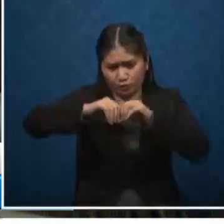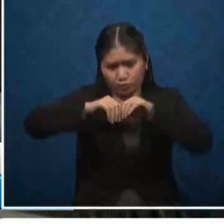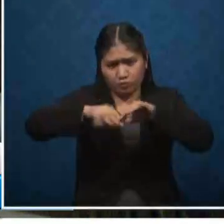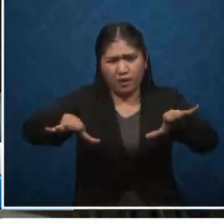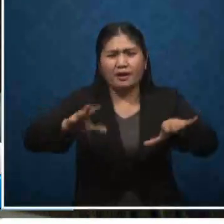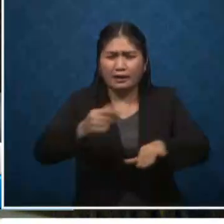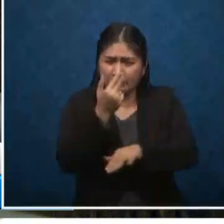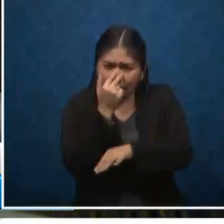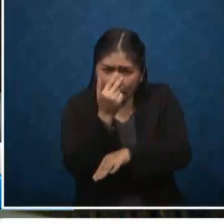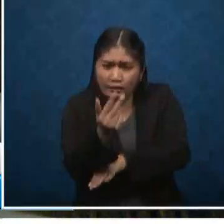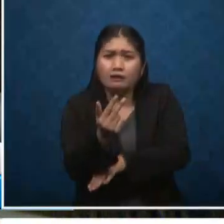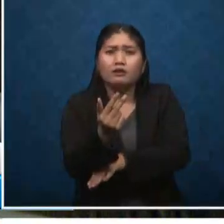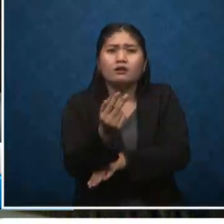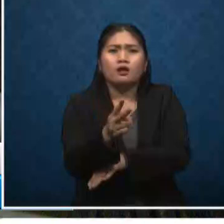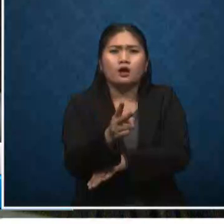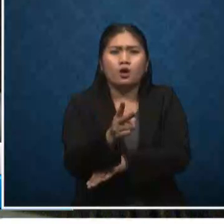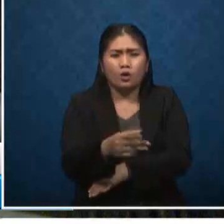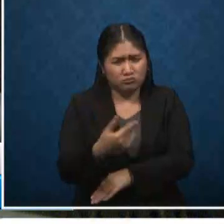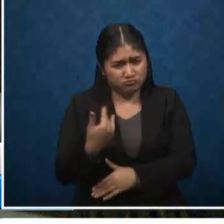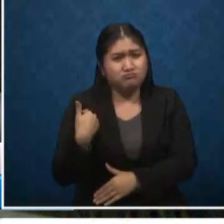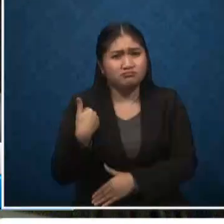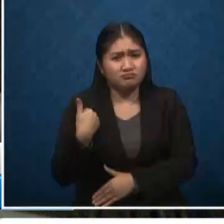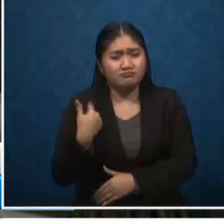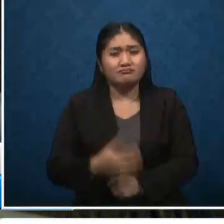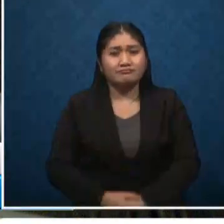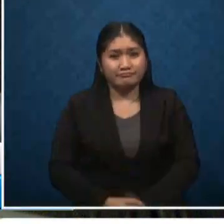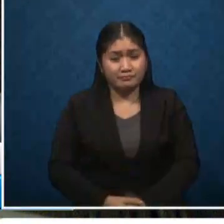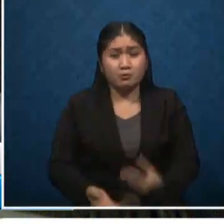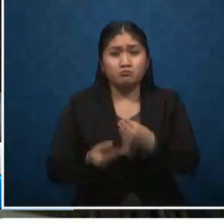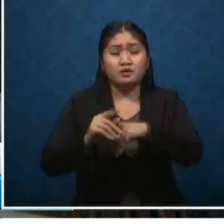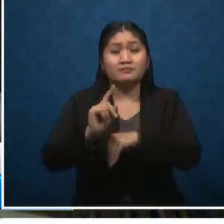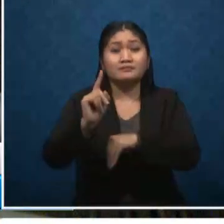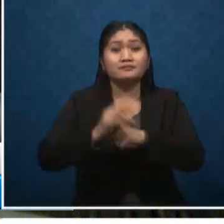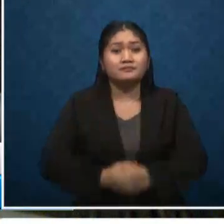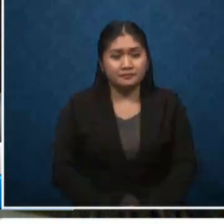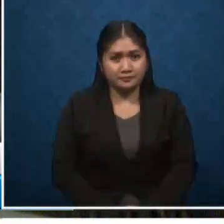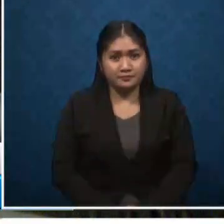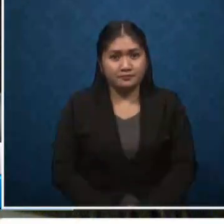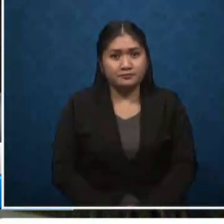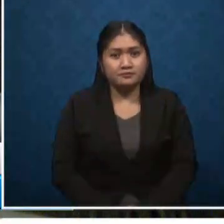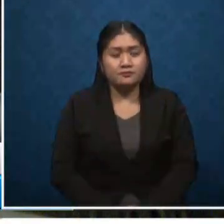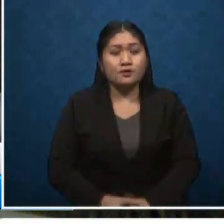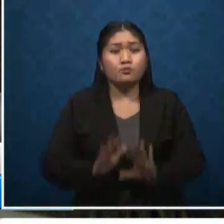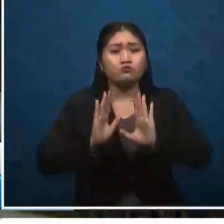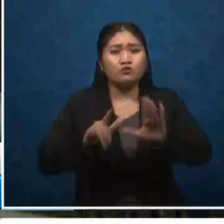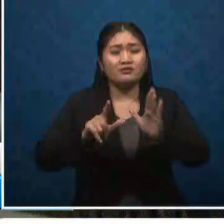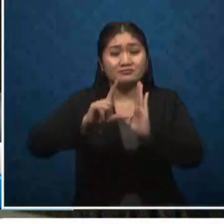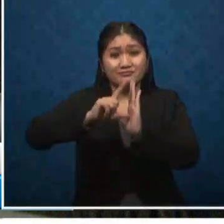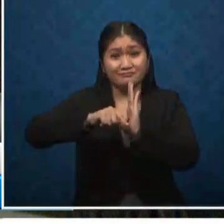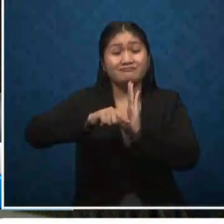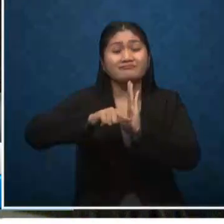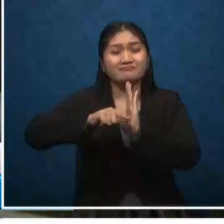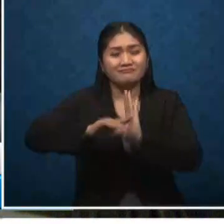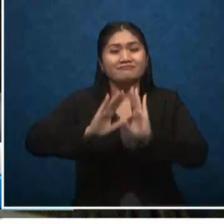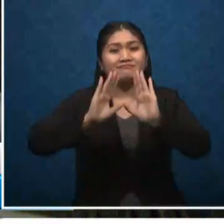รรมอะไรของสื่อเหล่านี้นะฮะเพิ่มเติมก็คือว่าฝากท่านเลขาธิการฮะผ่านท่